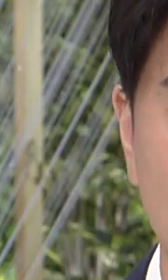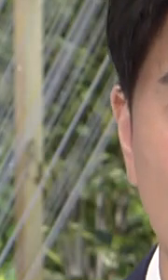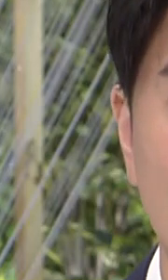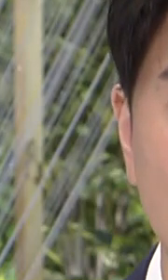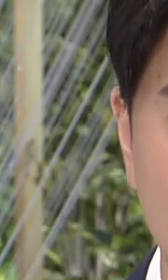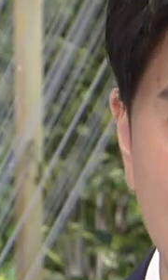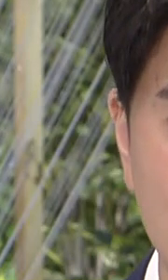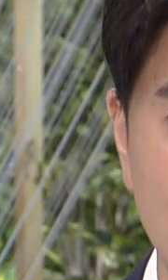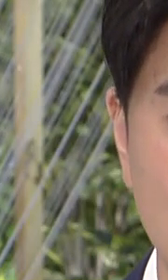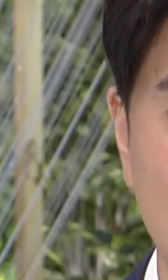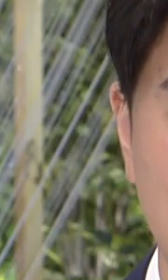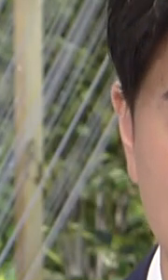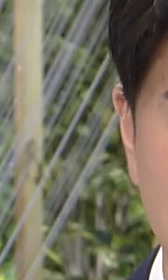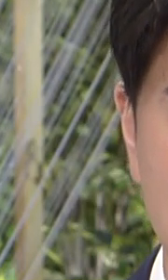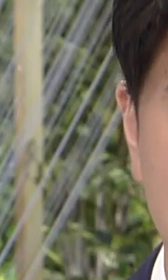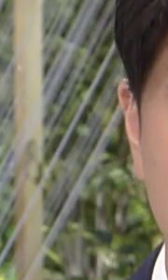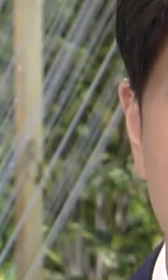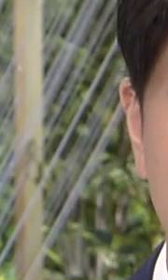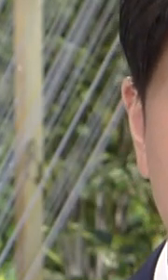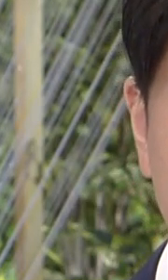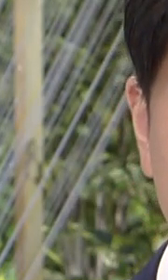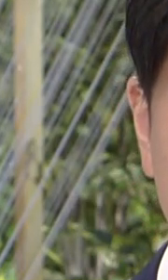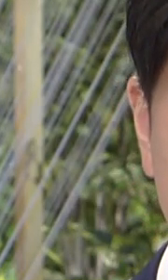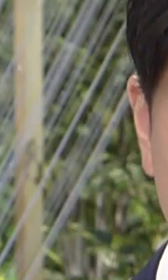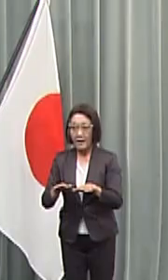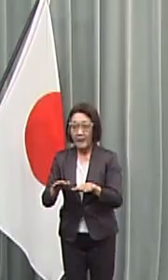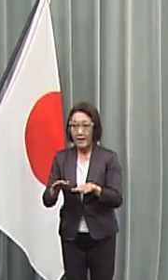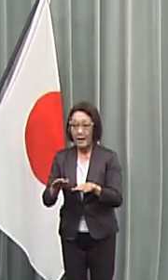土石流と盛り土の関係を調査します。